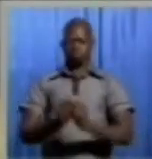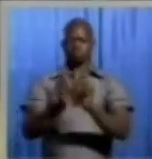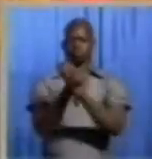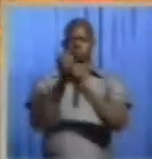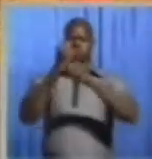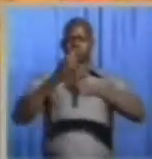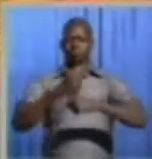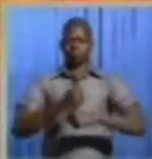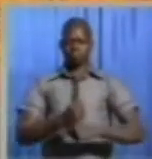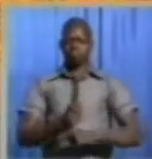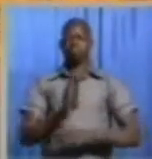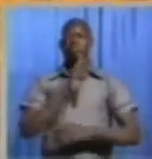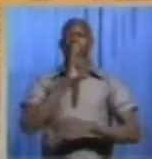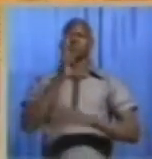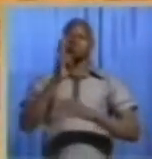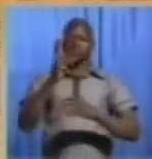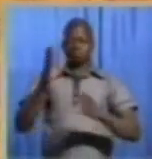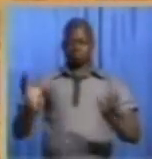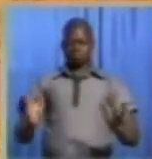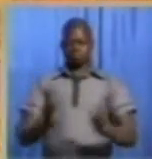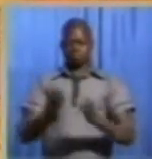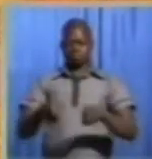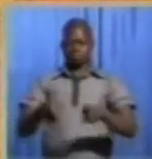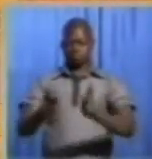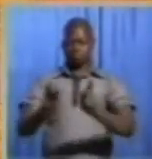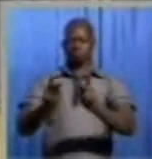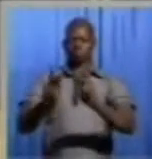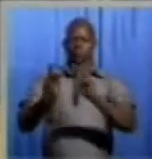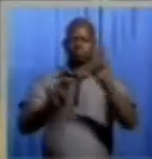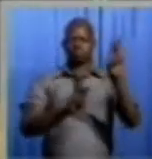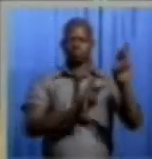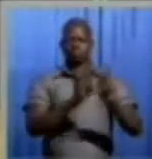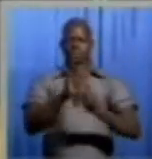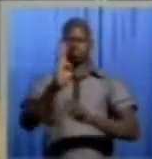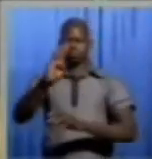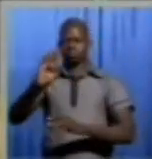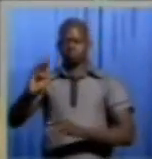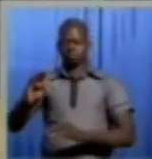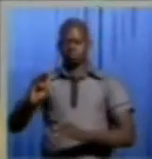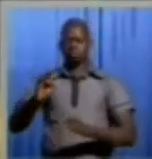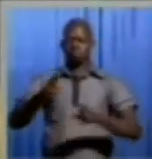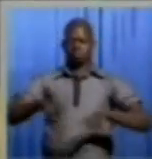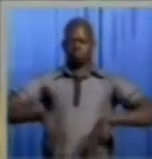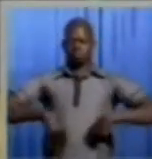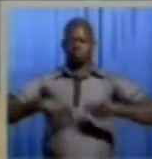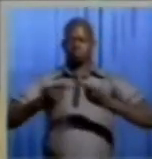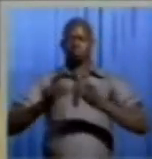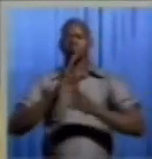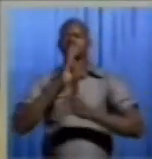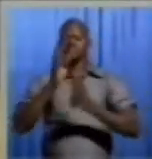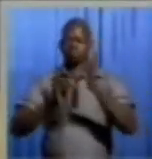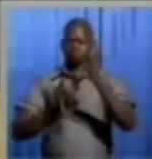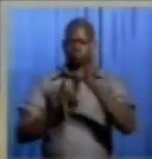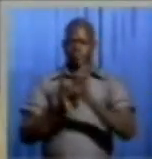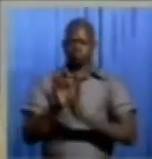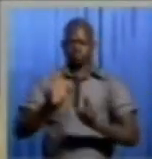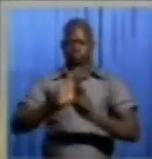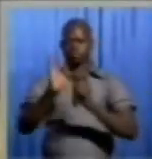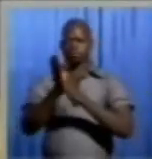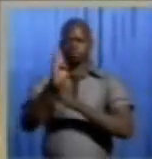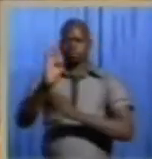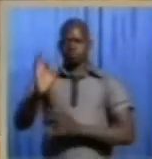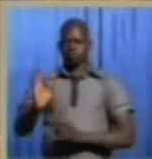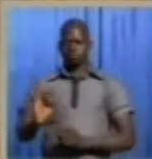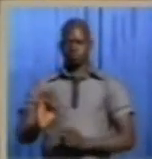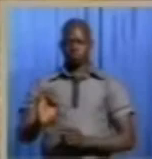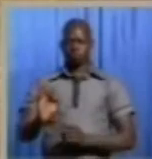initiative qui est vraiment noble et qui permet à la commune de Bobo-Dioulasso de vivre et de vraiment promouvoir la culture